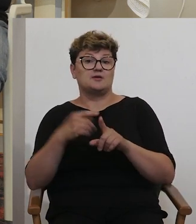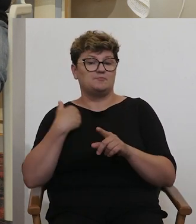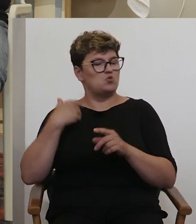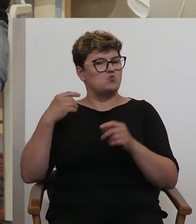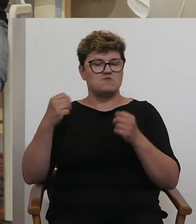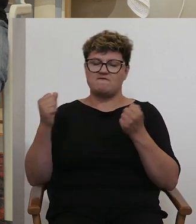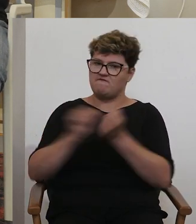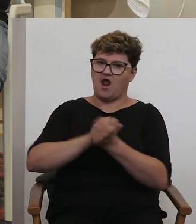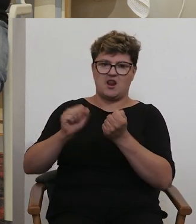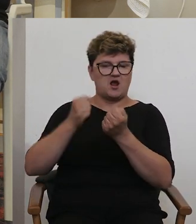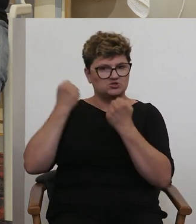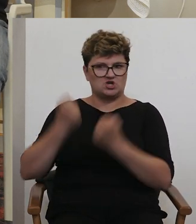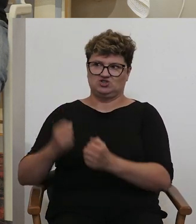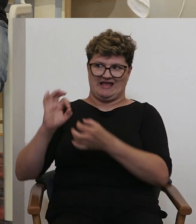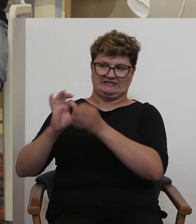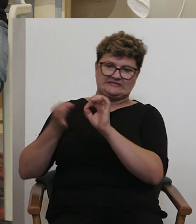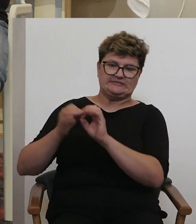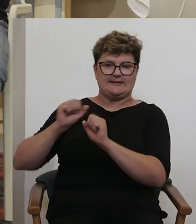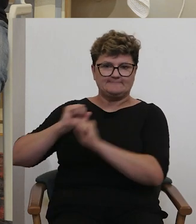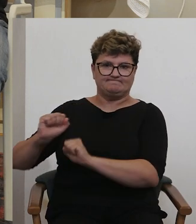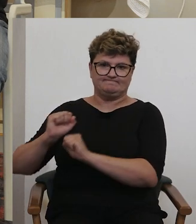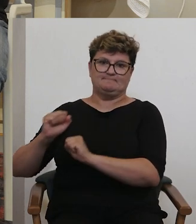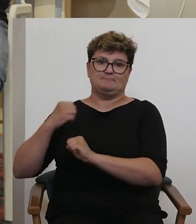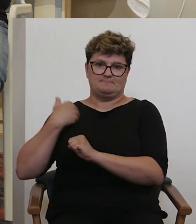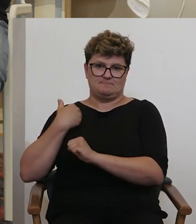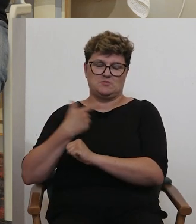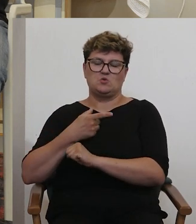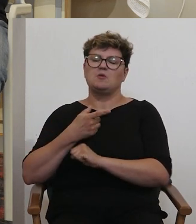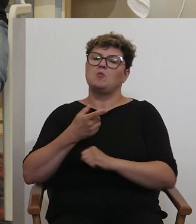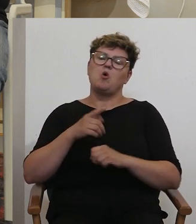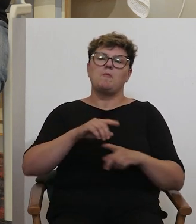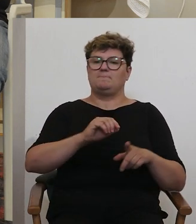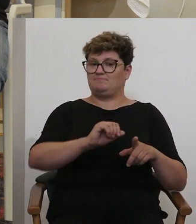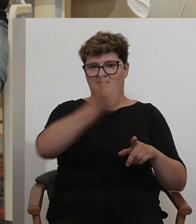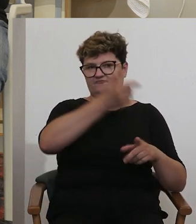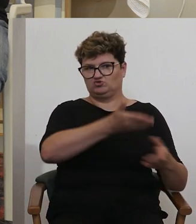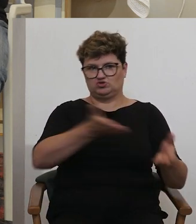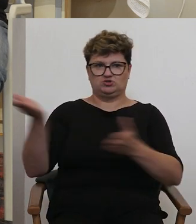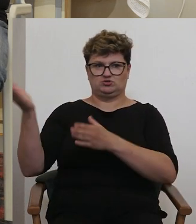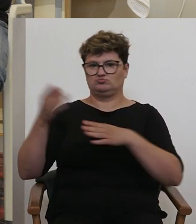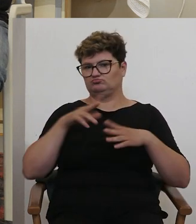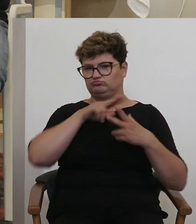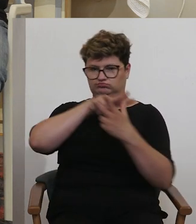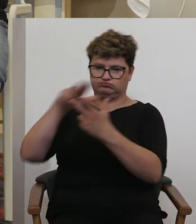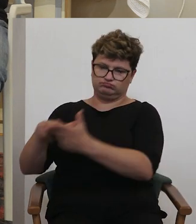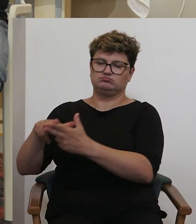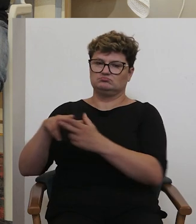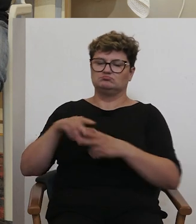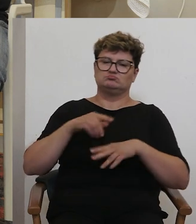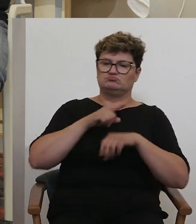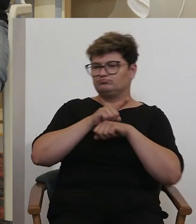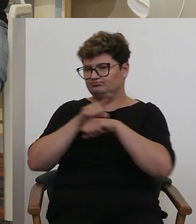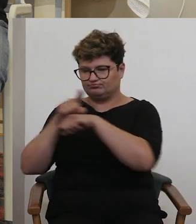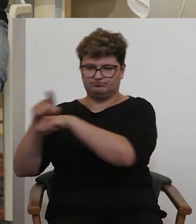Gdynię, gdyż został jako pierwszy wysłany do boju, tak zwane rozpoznanie bojem. Po prostu